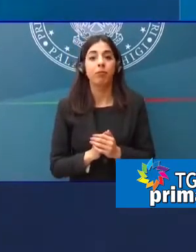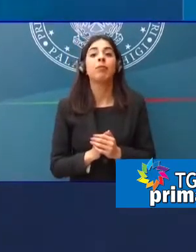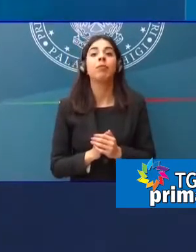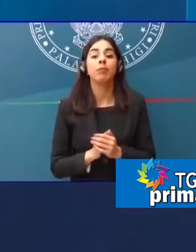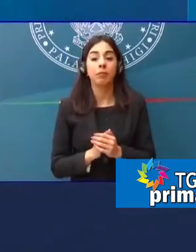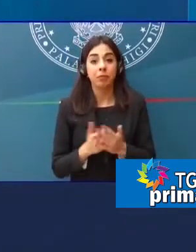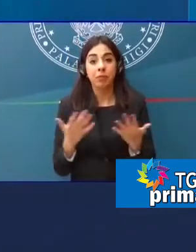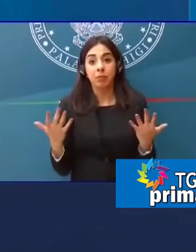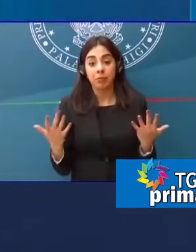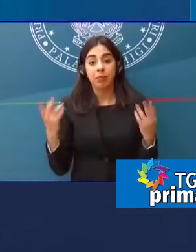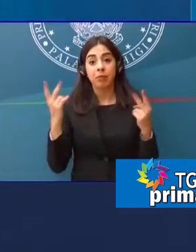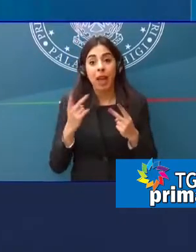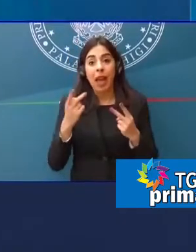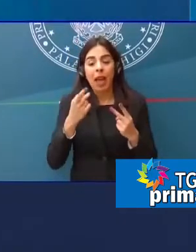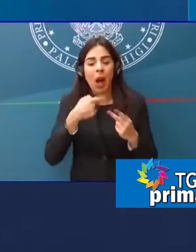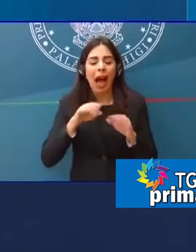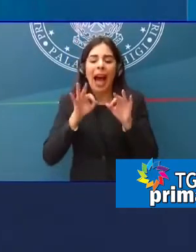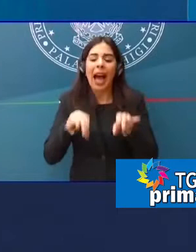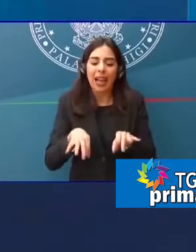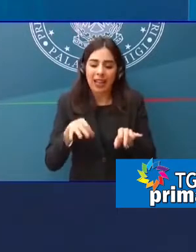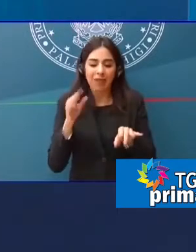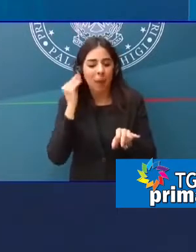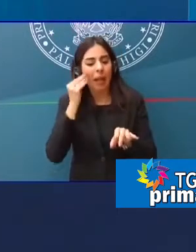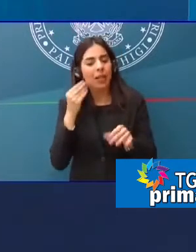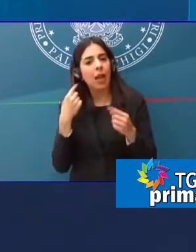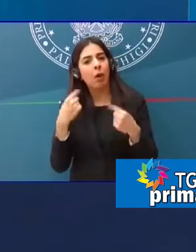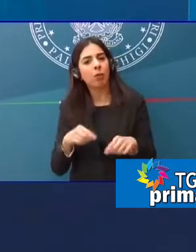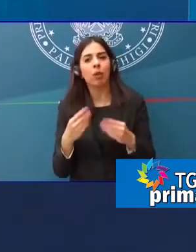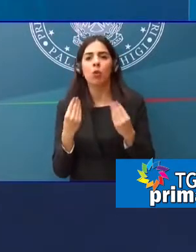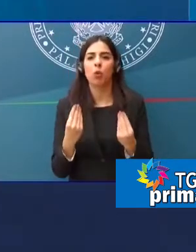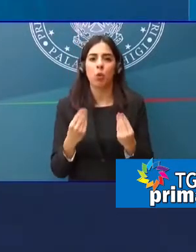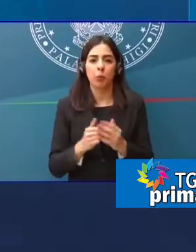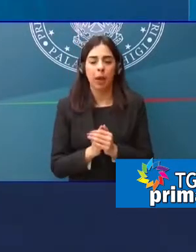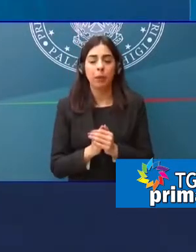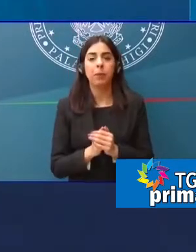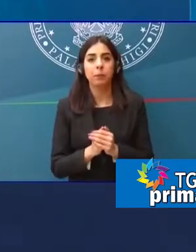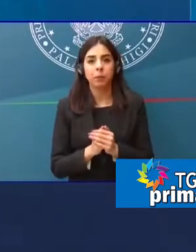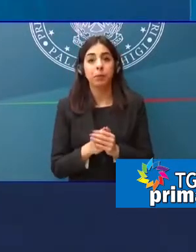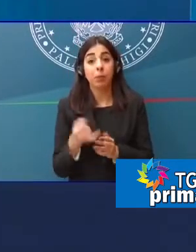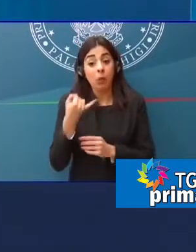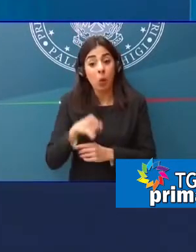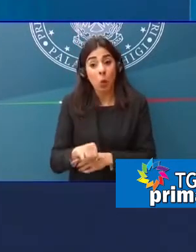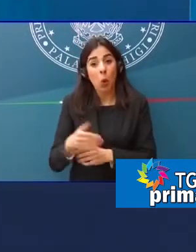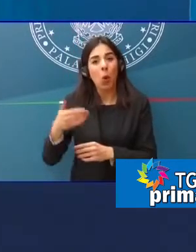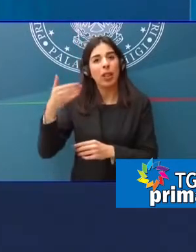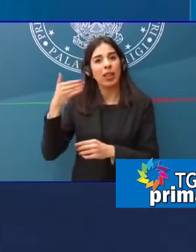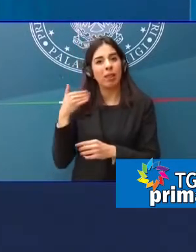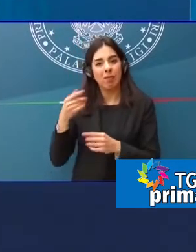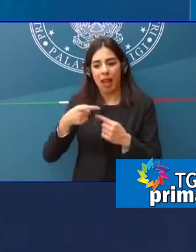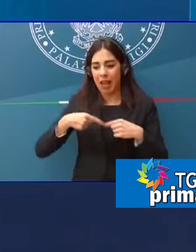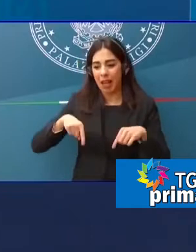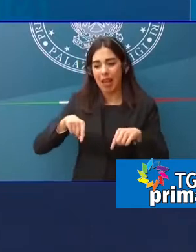Che cos'è che ci ha portato a questo? Le decisioni prese nell'ultima cabina di regia o